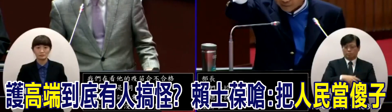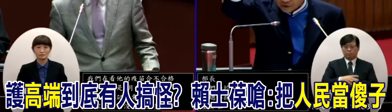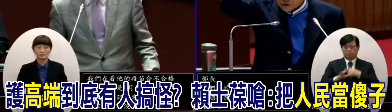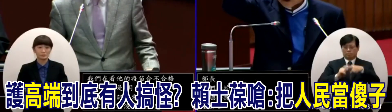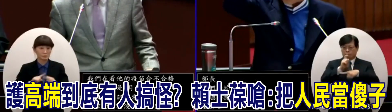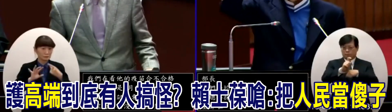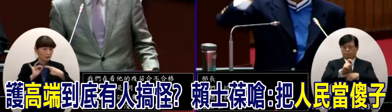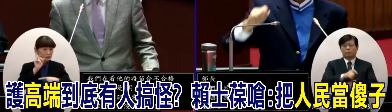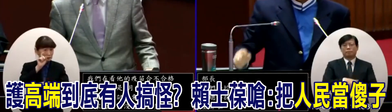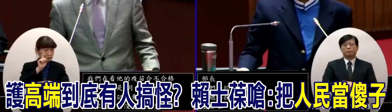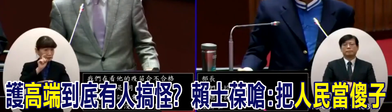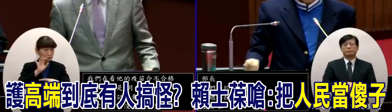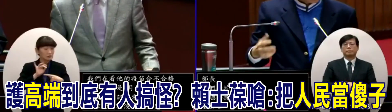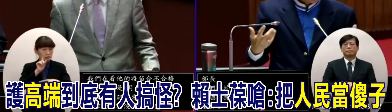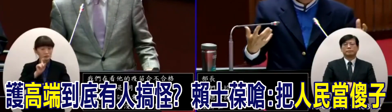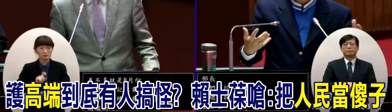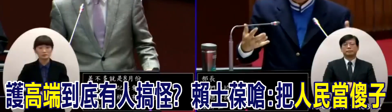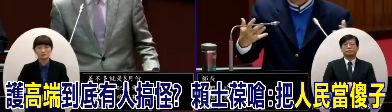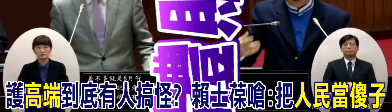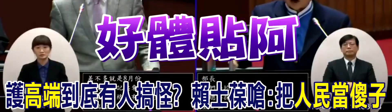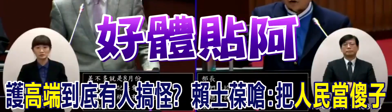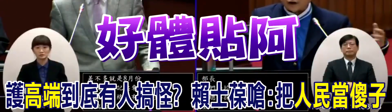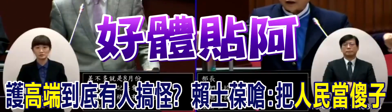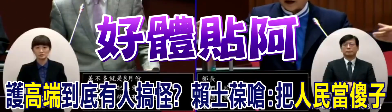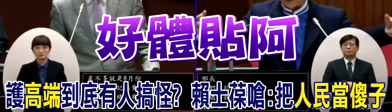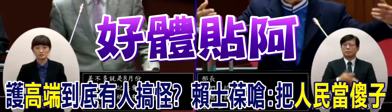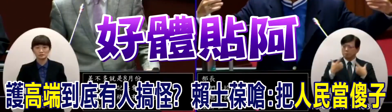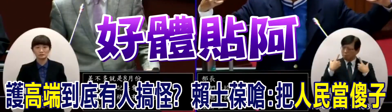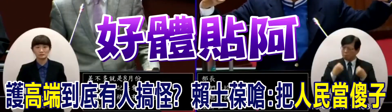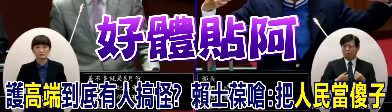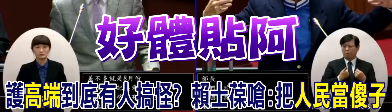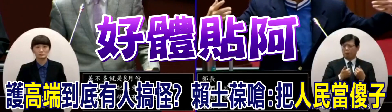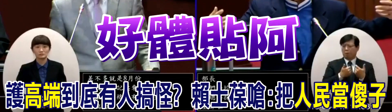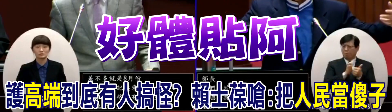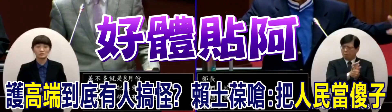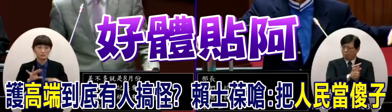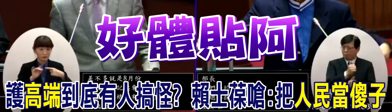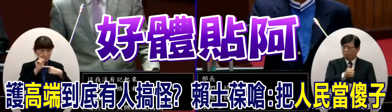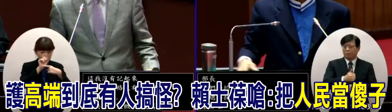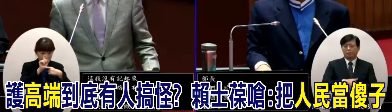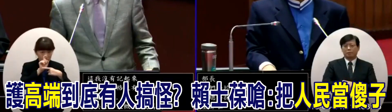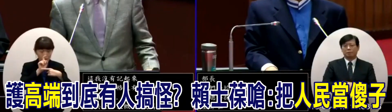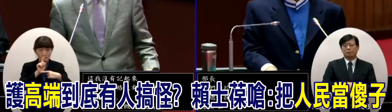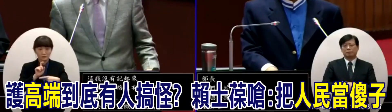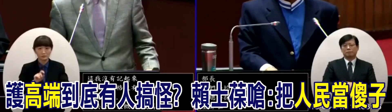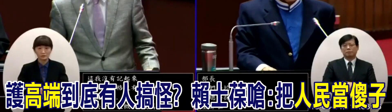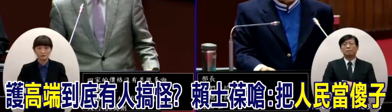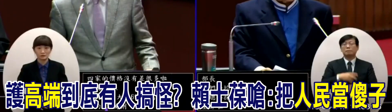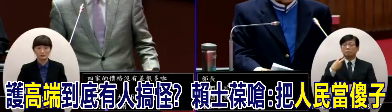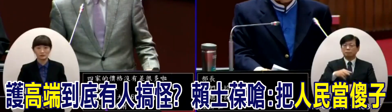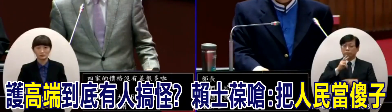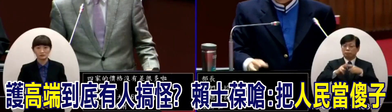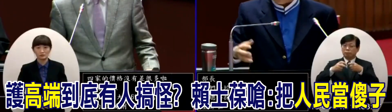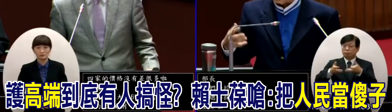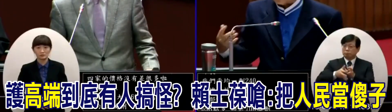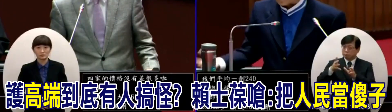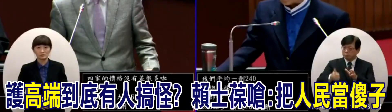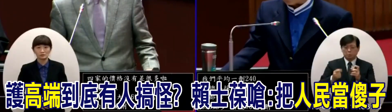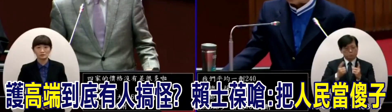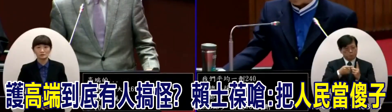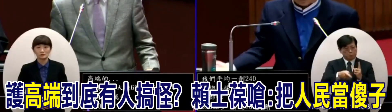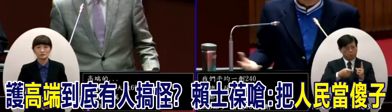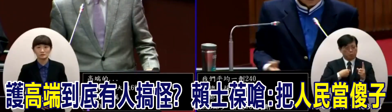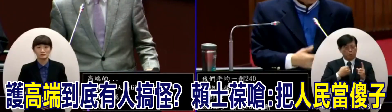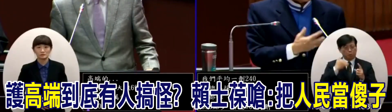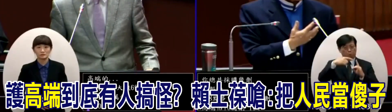是 18%， 所以好体贴啊，陈院长，以及我们的薛部长，好体